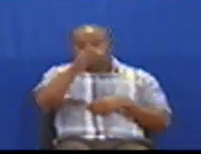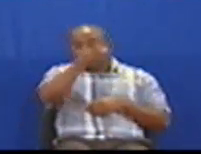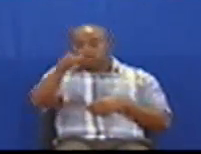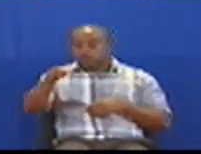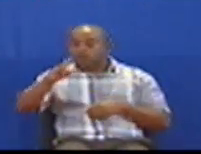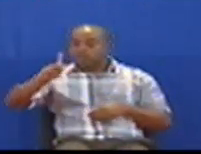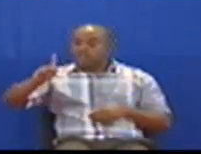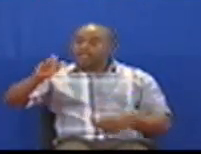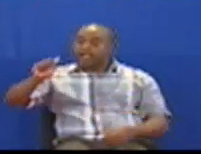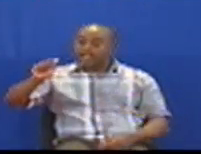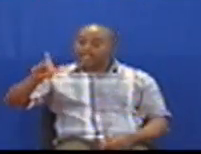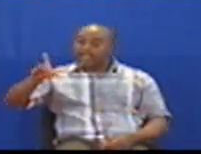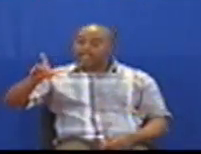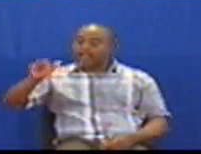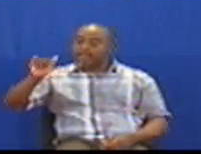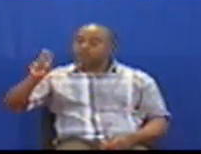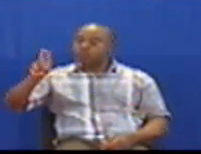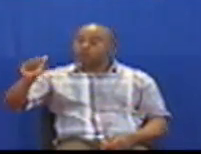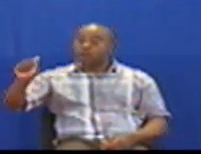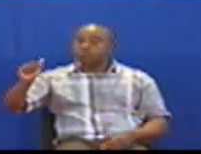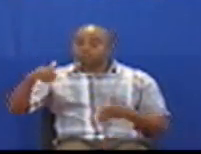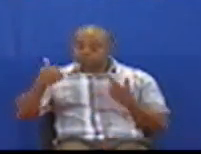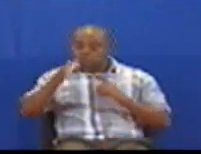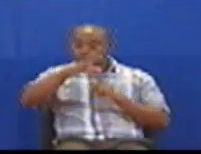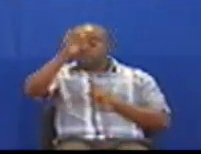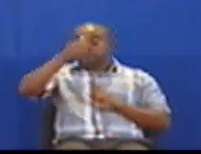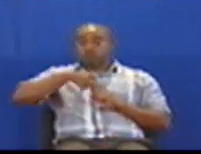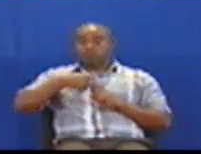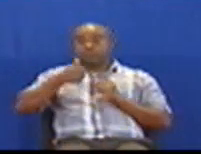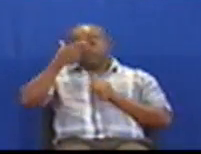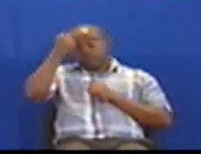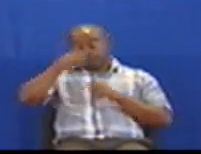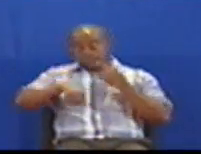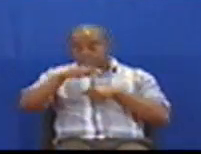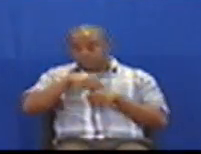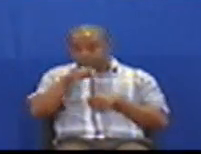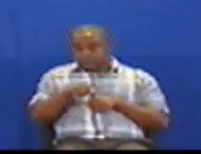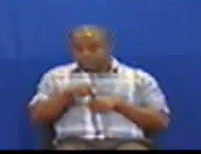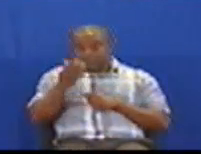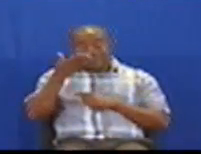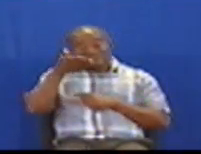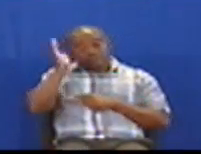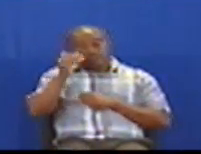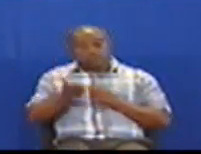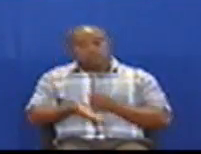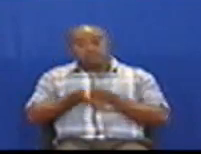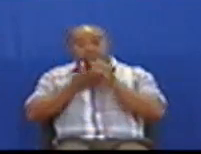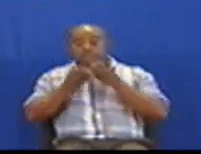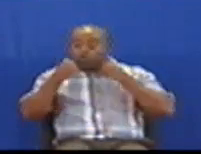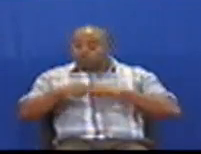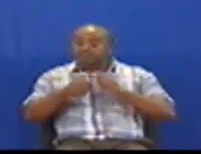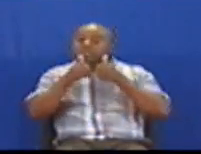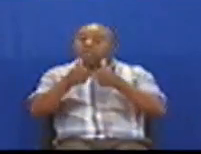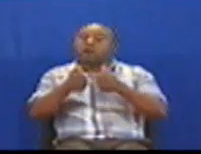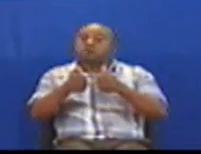kuendelea kuniamini katika kutumikia, na mimi na imani kwa kipindi chetu kimaliza, Mheshimiwa Naibu Spika, na serikali isaidie kutekeleza ahadi hizi ambazo kwa